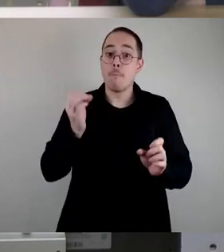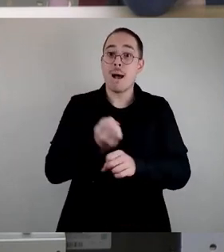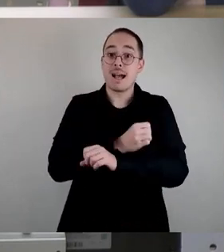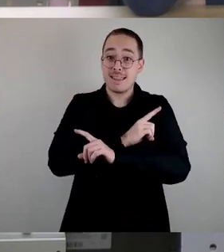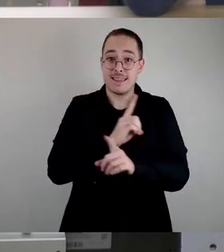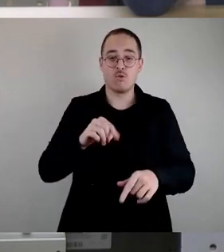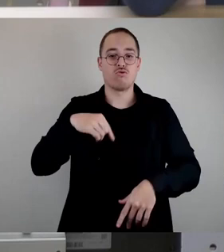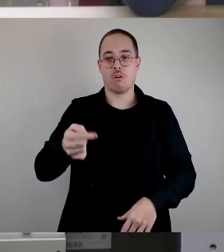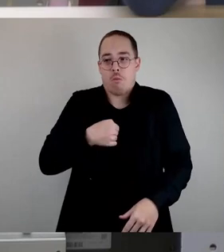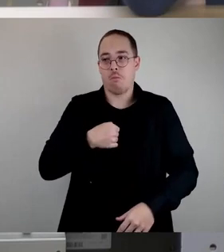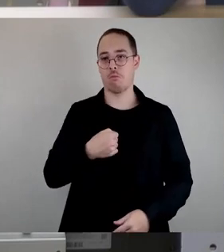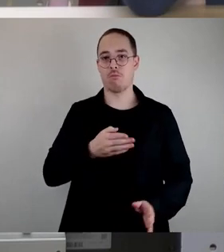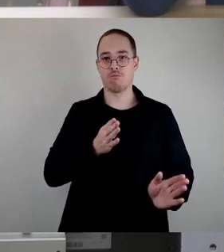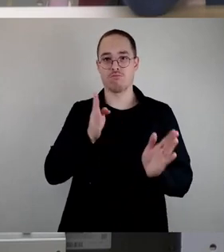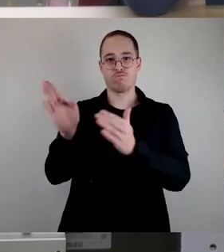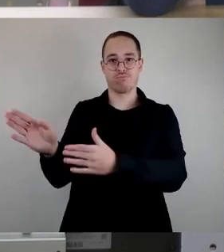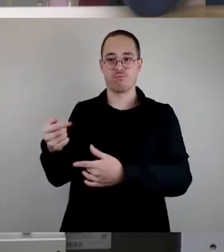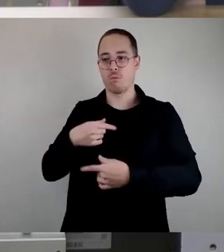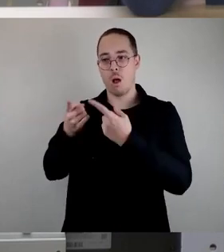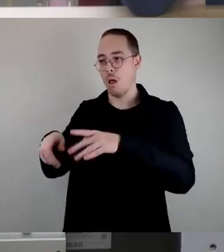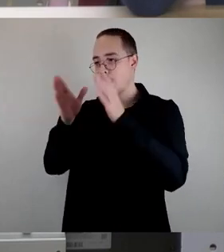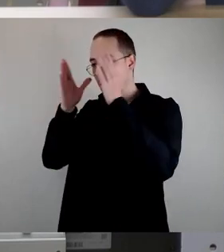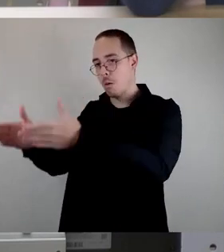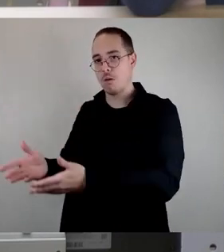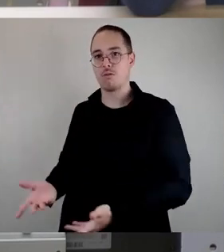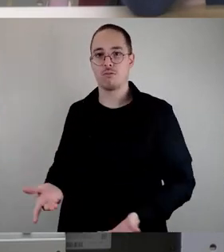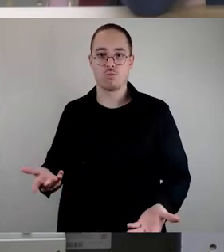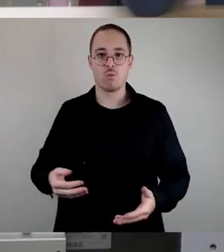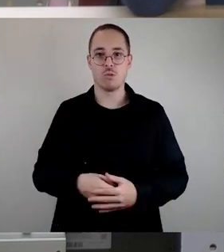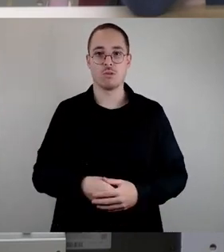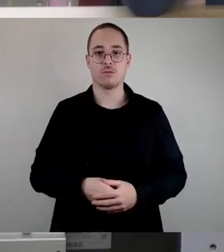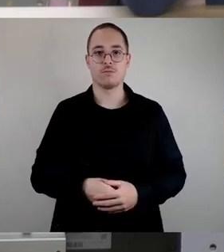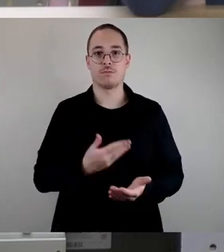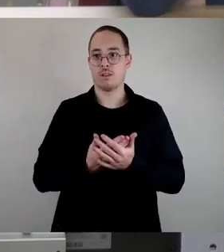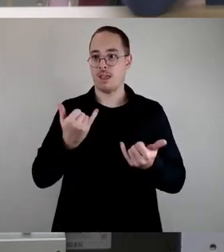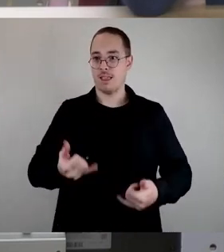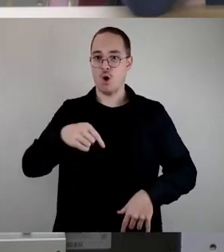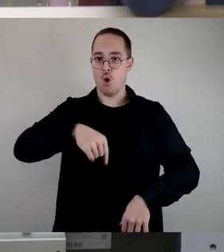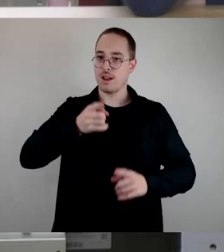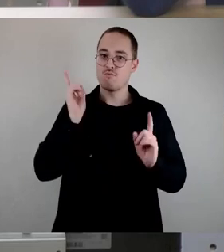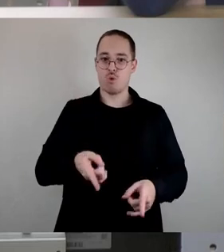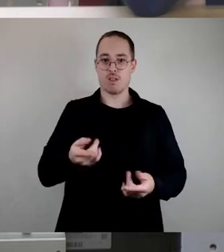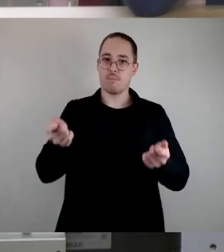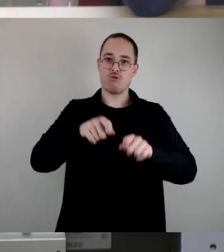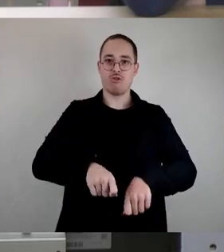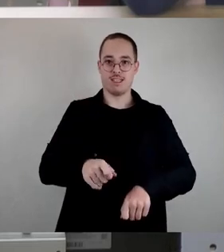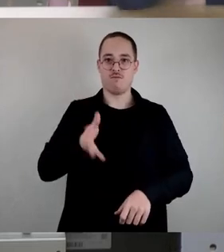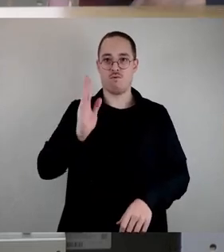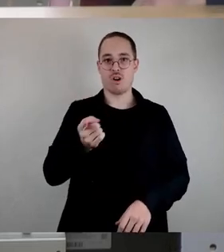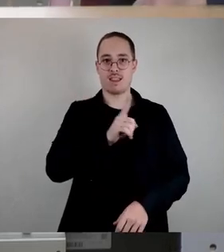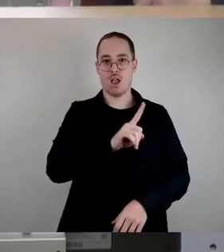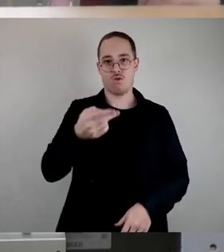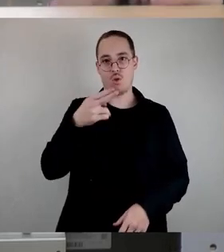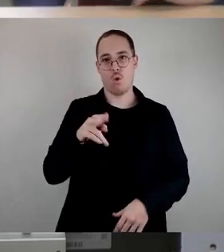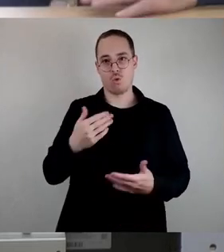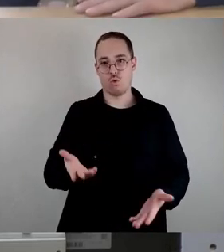über 10 Millionen Euro, über die der Stadtrat hier und heute eigentlich beschließen müsste. Das steht aber hier nie drin. Kollege Engel, wir wissen alle, was das Thema